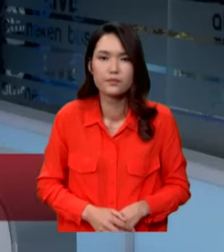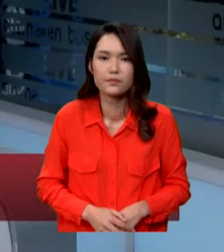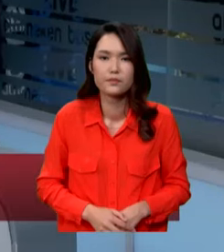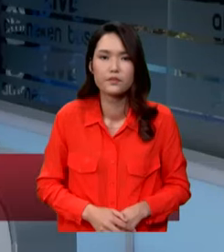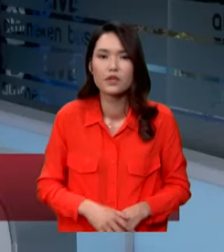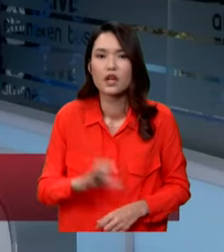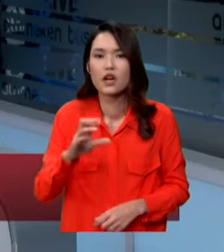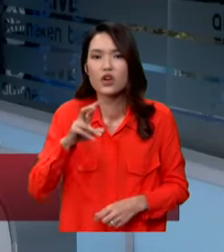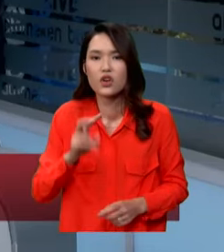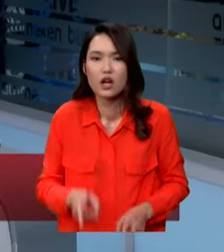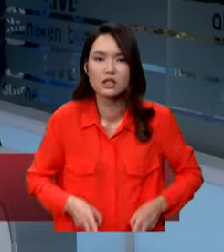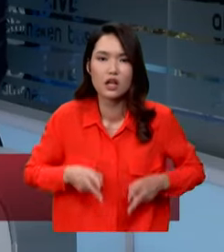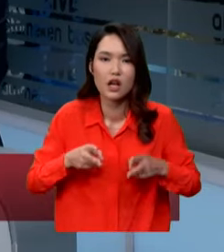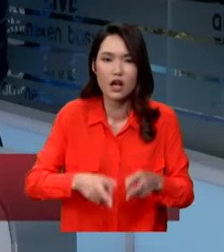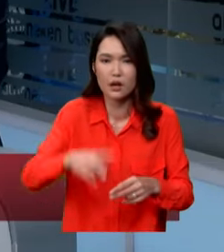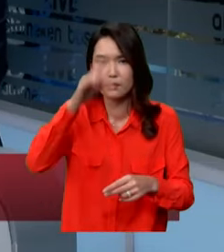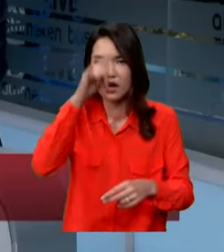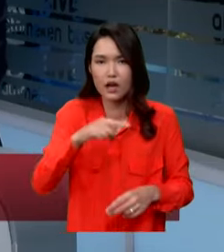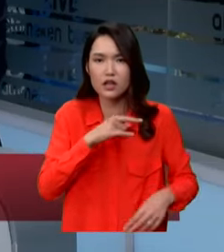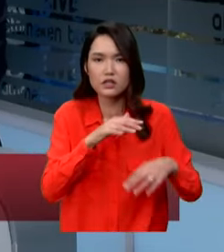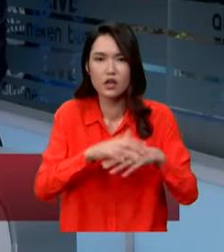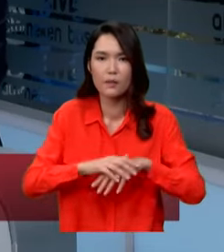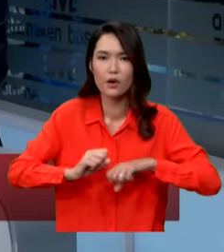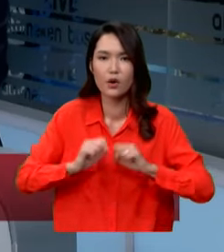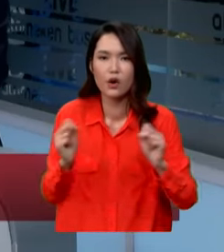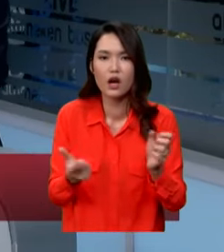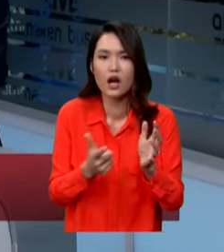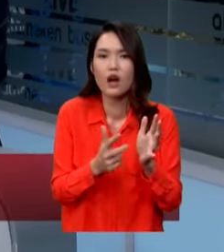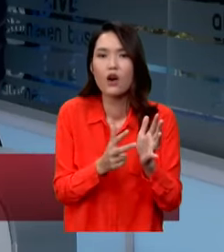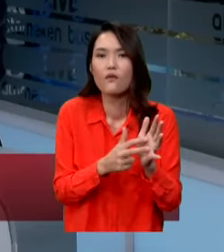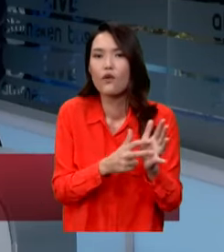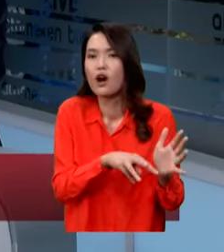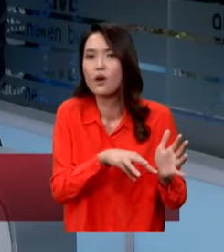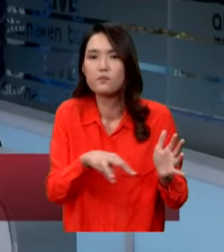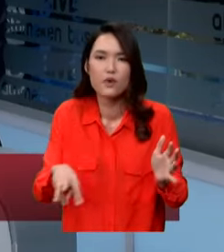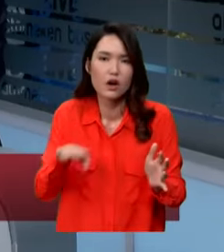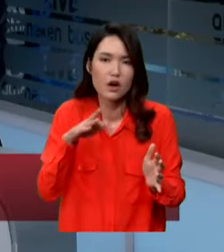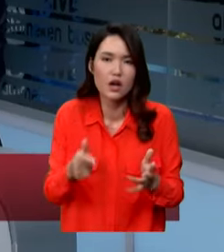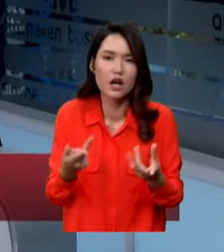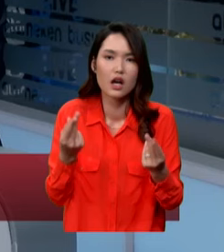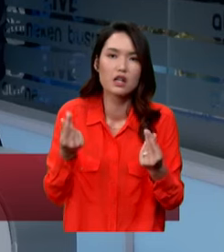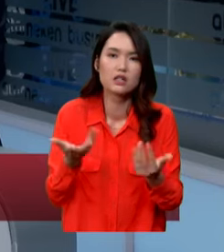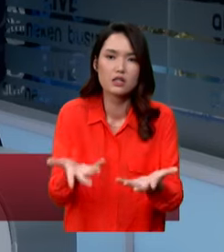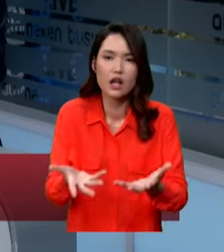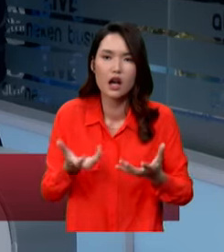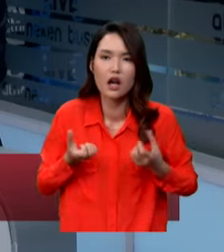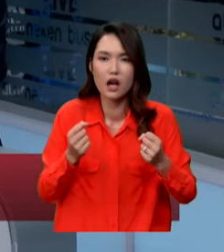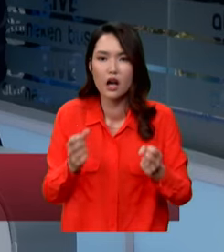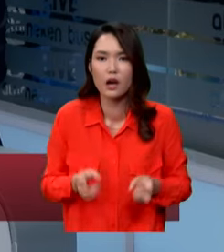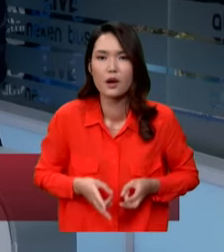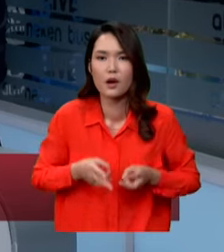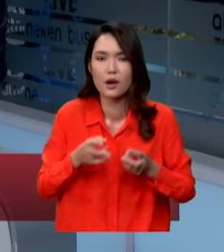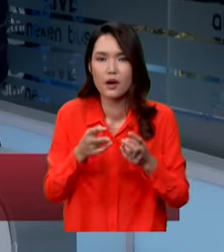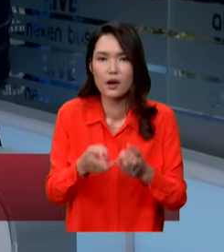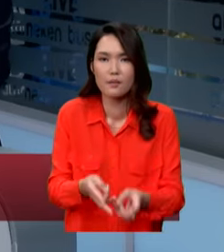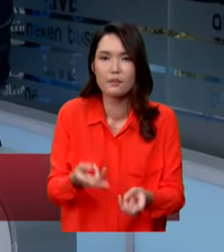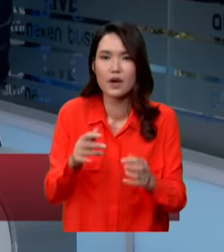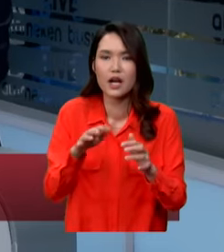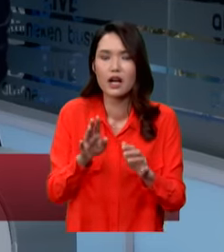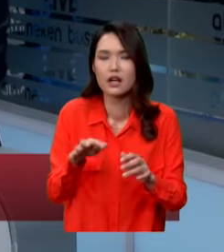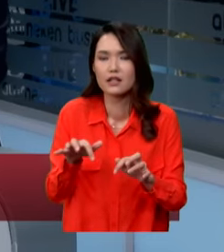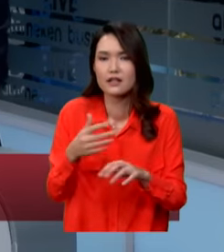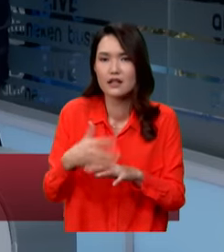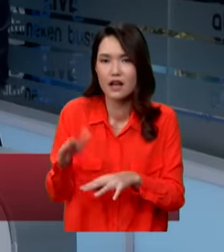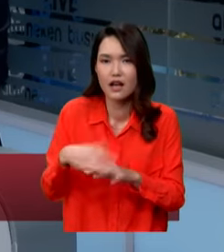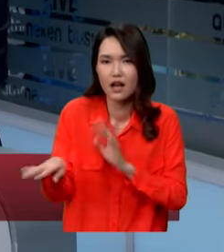На счетах мошенников казахстанские банки заморозили 800 миллионов тенге. Это деньги, полученные аферистами в виде кредитов. Участники